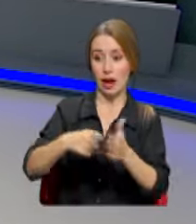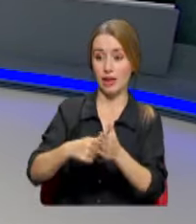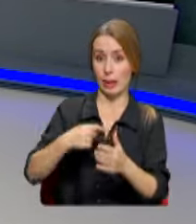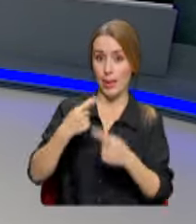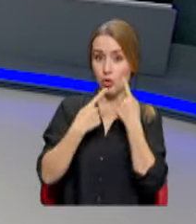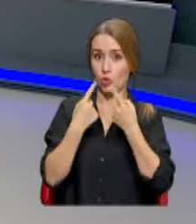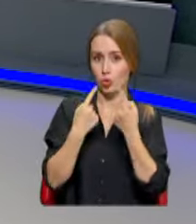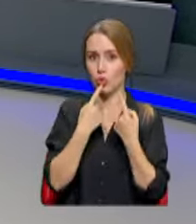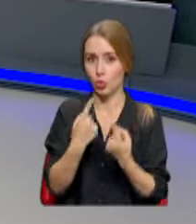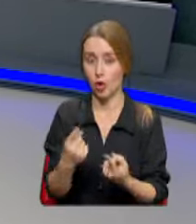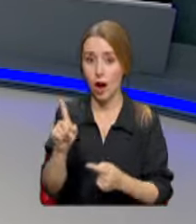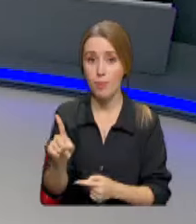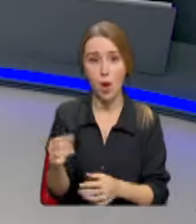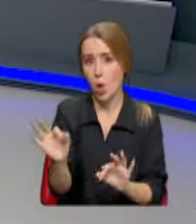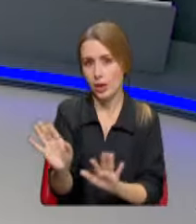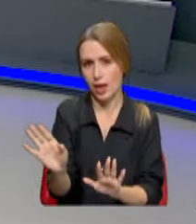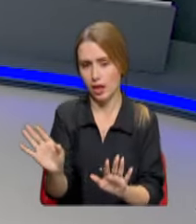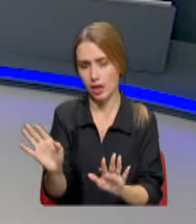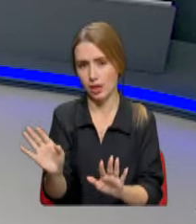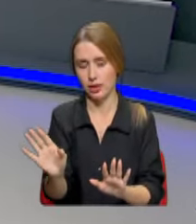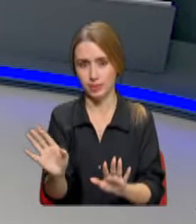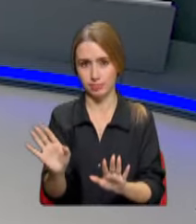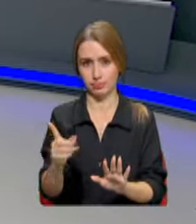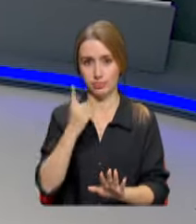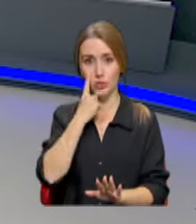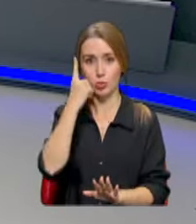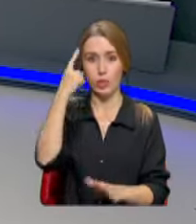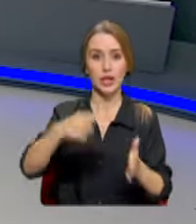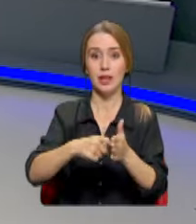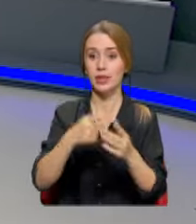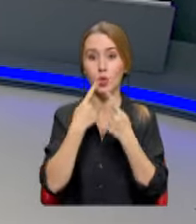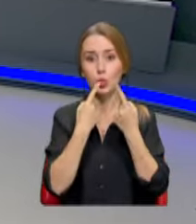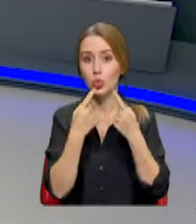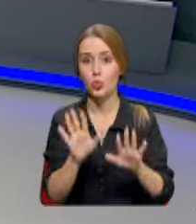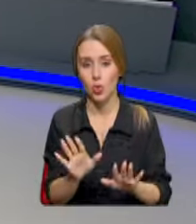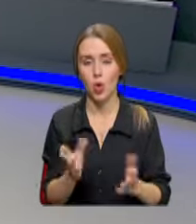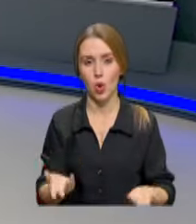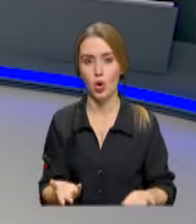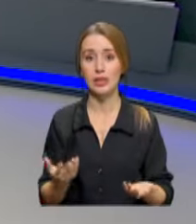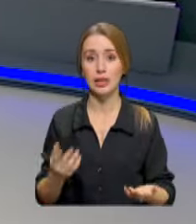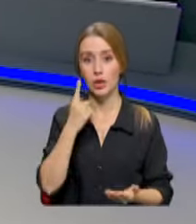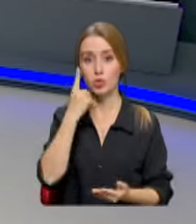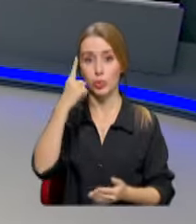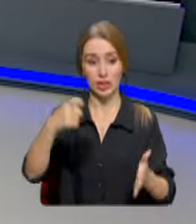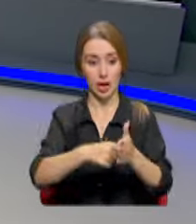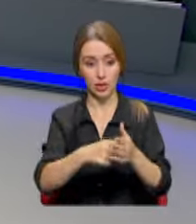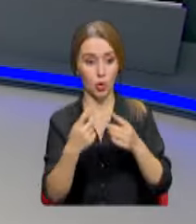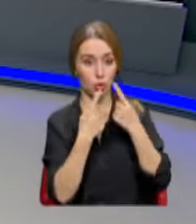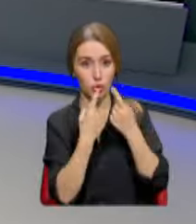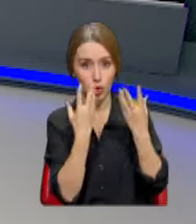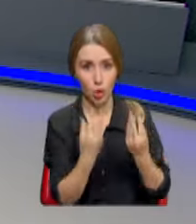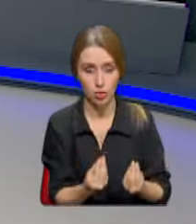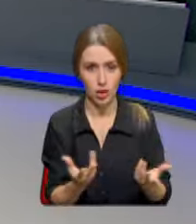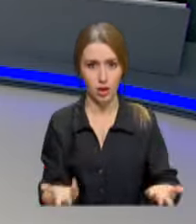konuşuyormuş gibi bir algıyla çıkıyor. Ama o da değil. Öyle bir şey de yok. Yani Cumhurbaşkanı adına da konuşmuyor. Nitekim zaten Cumhurbaşkanı adına konuşsa